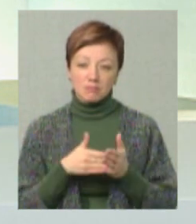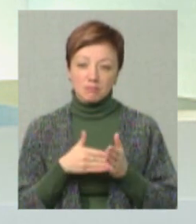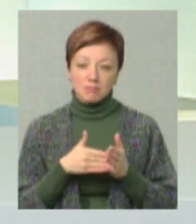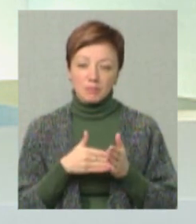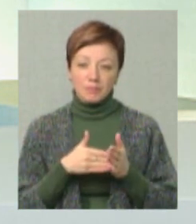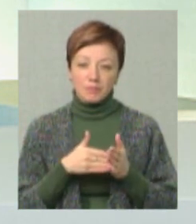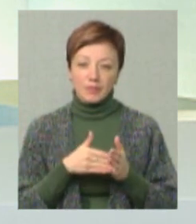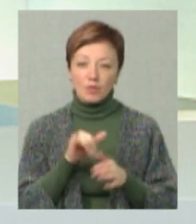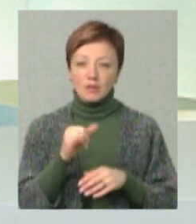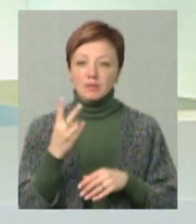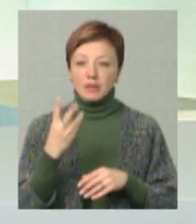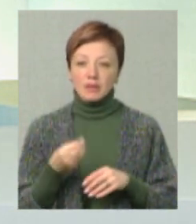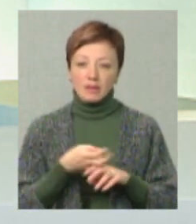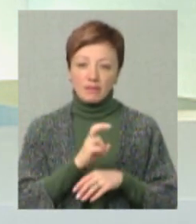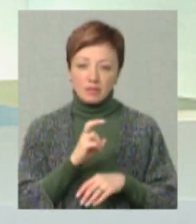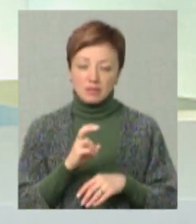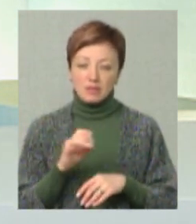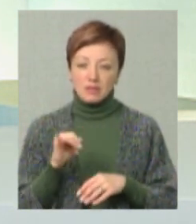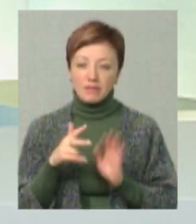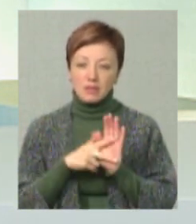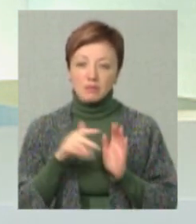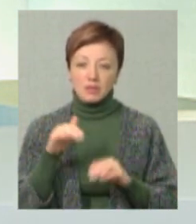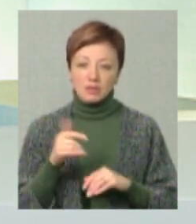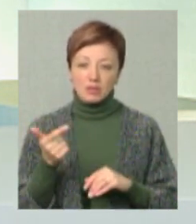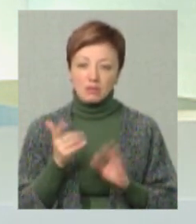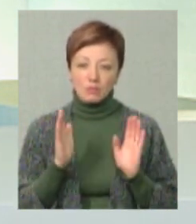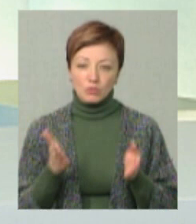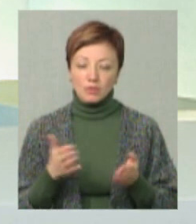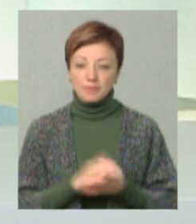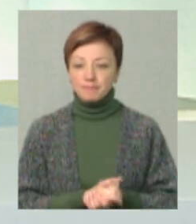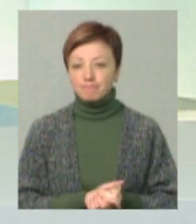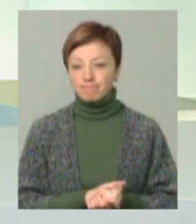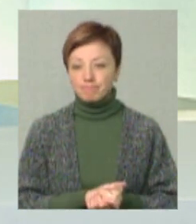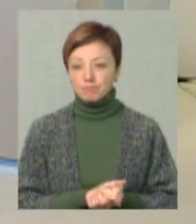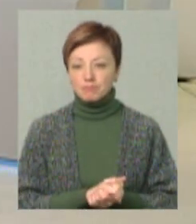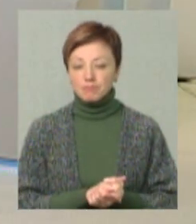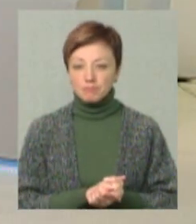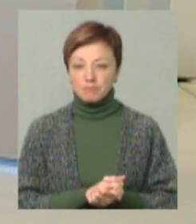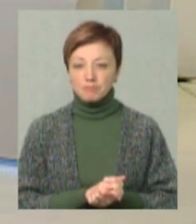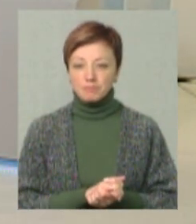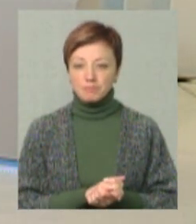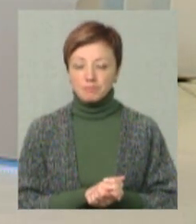там, у тебе 2 дні на виселення і 8 тисяч гривень буде. Тобто,